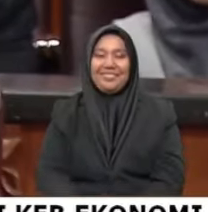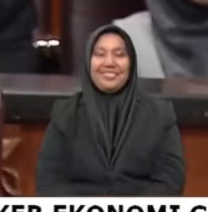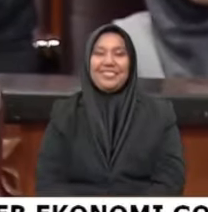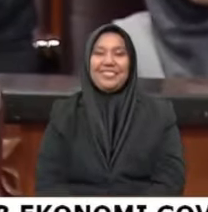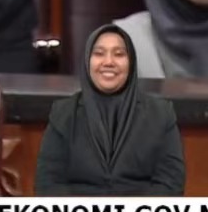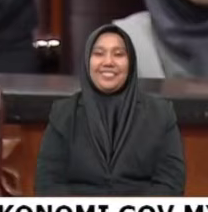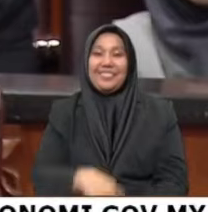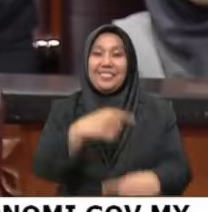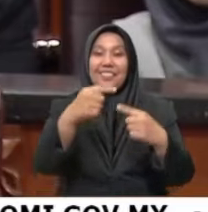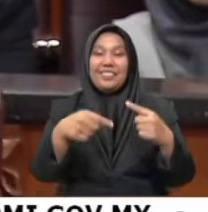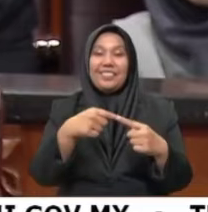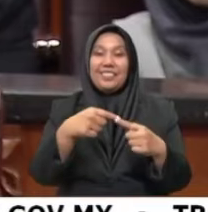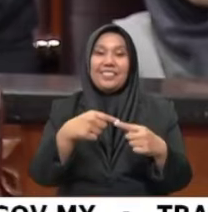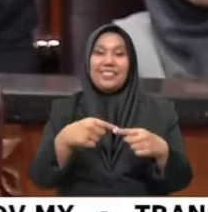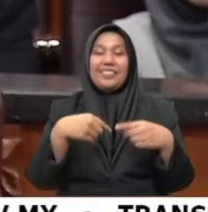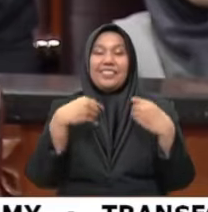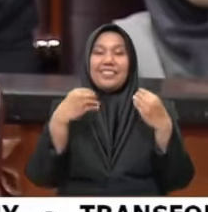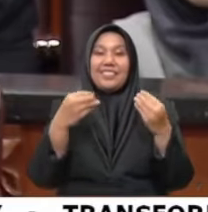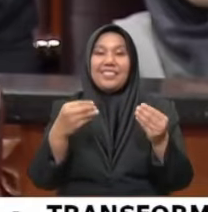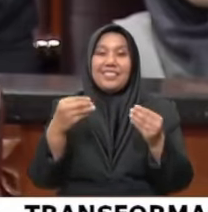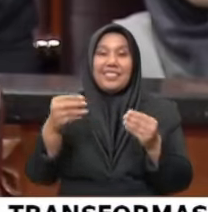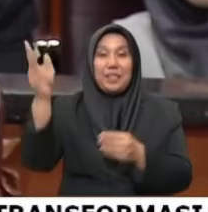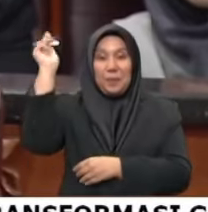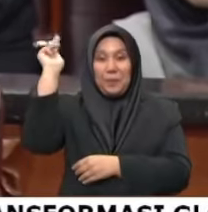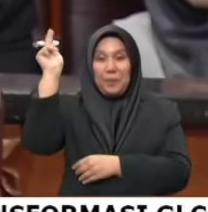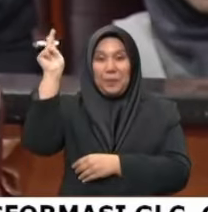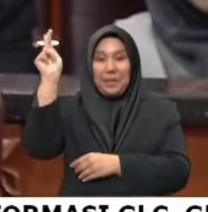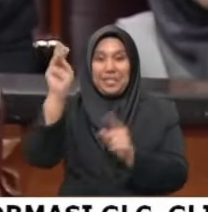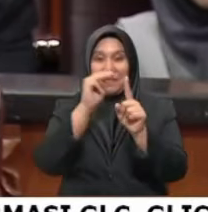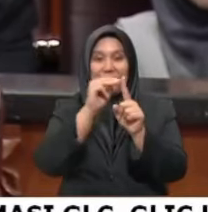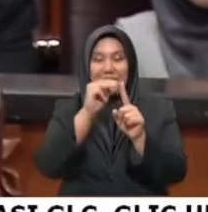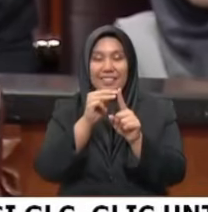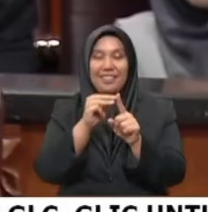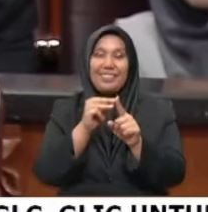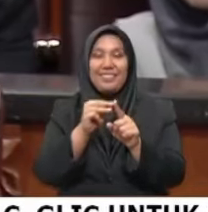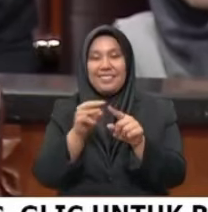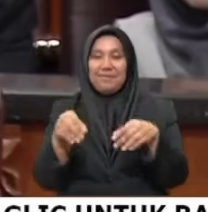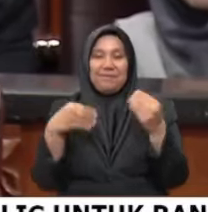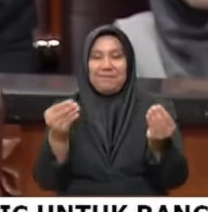Bila lagi kita mau bagi profesor markah, kita bagilah grading.